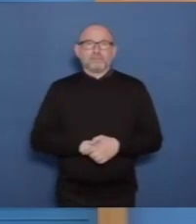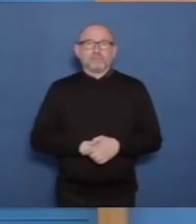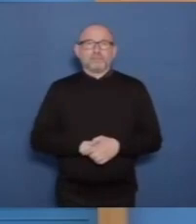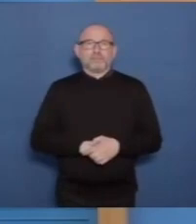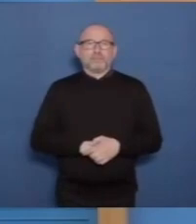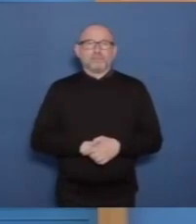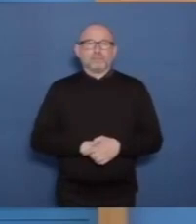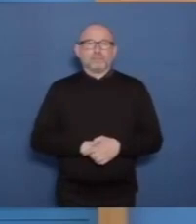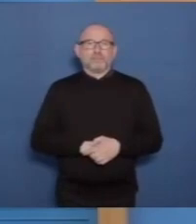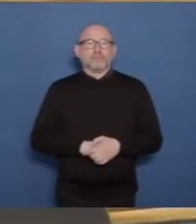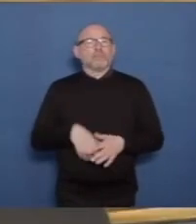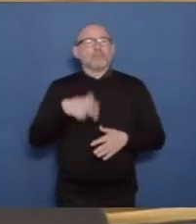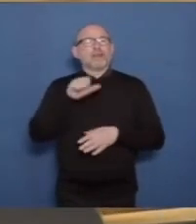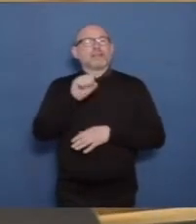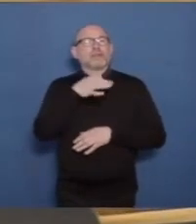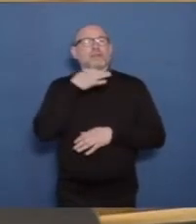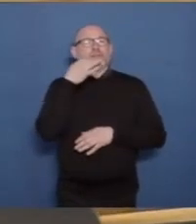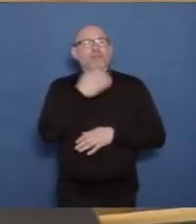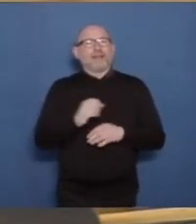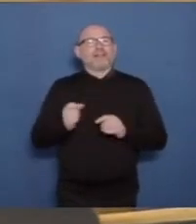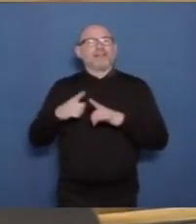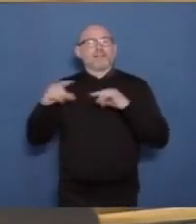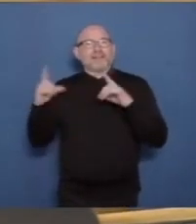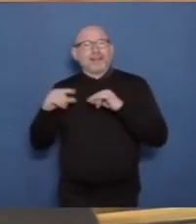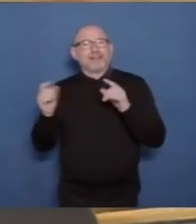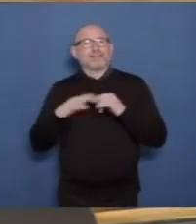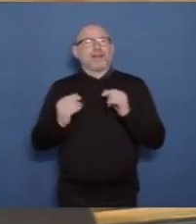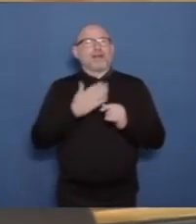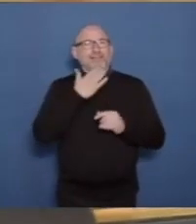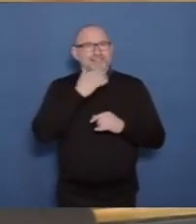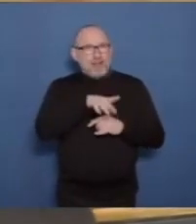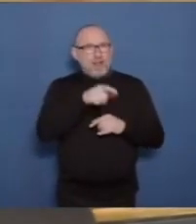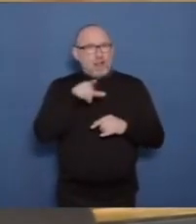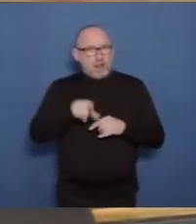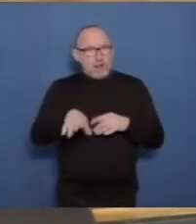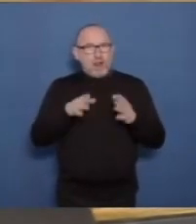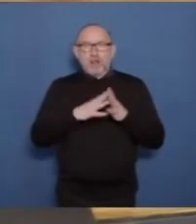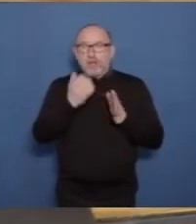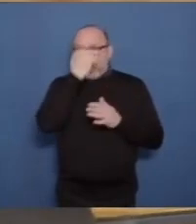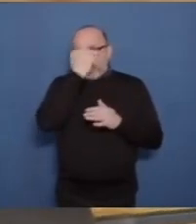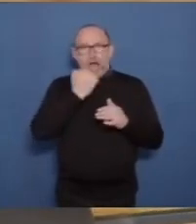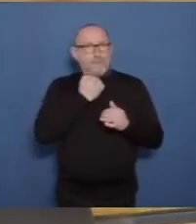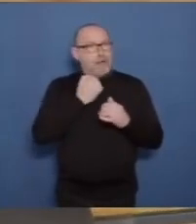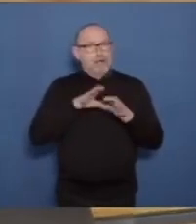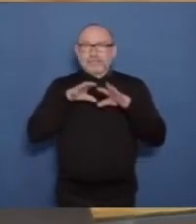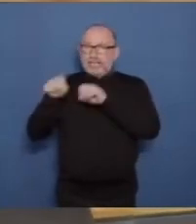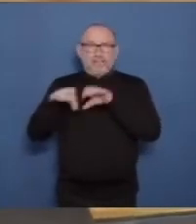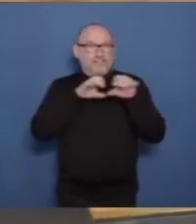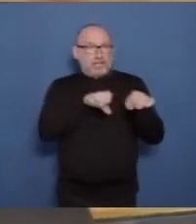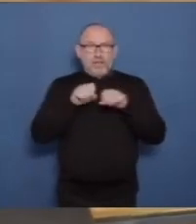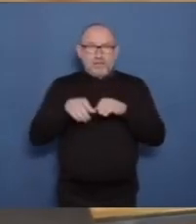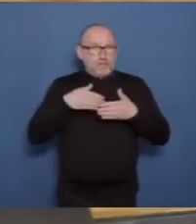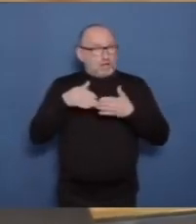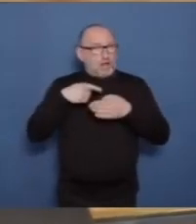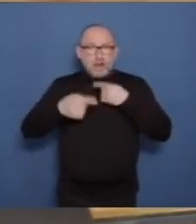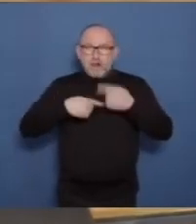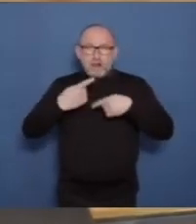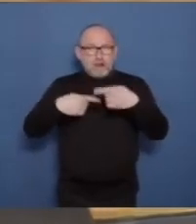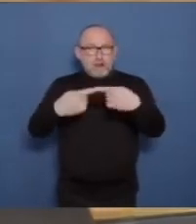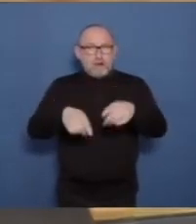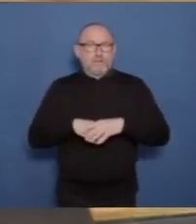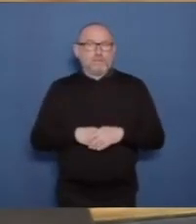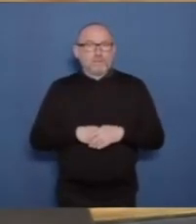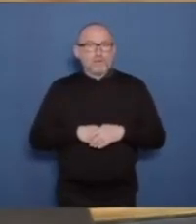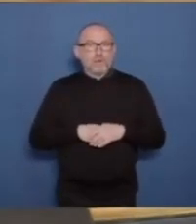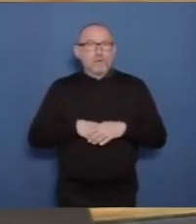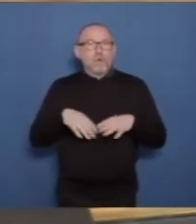Herr Seibert, zur Lage in Gaza und Israel, die Raketenangriffe der Hamas gehen seit Tagen weiter, sowohl auch die